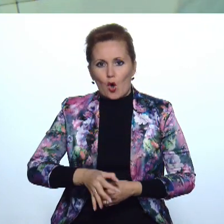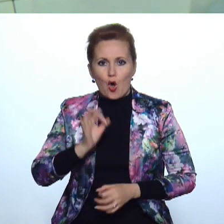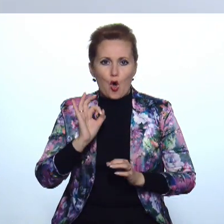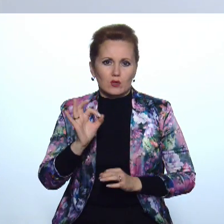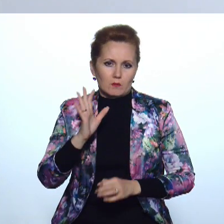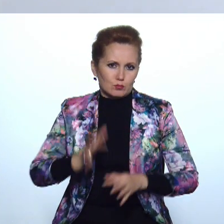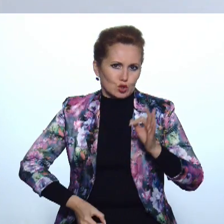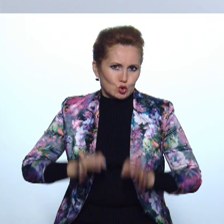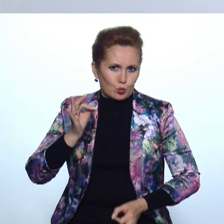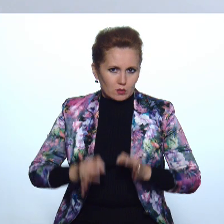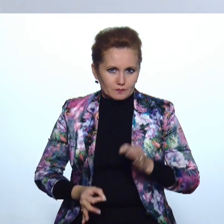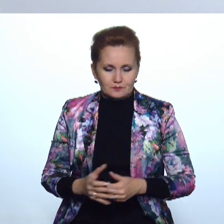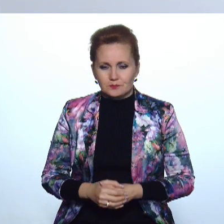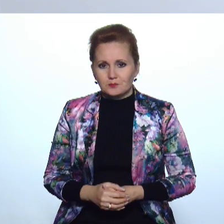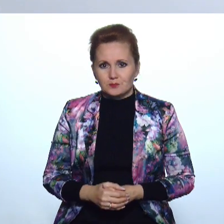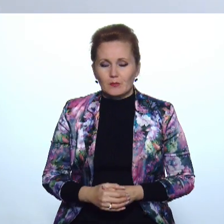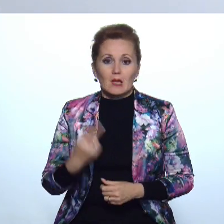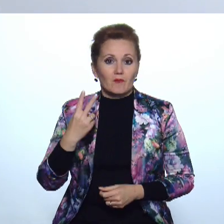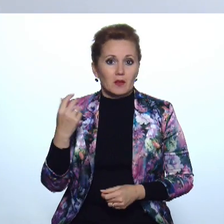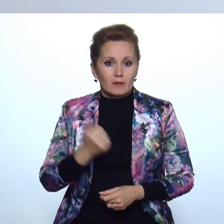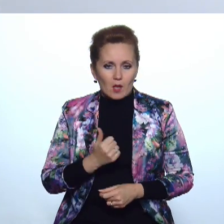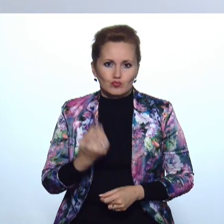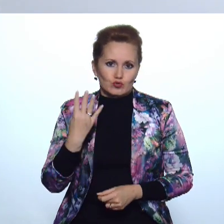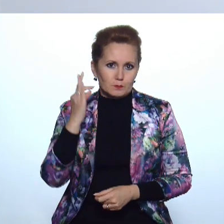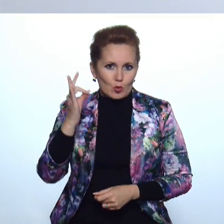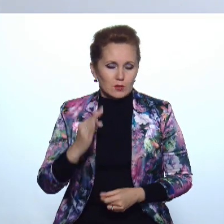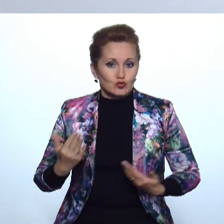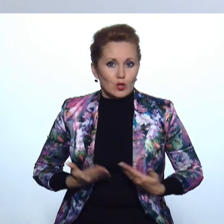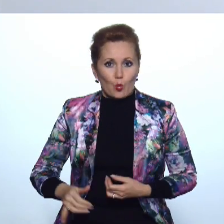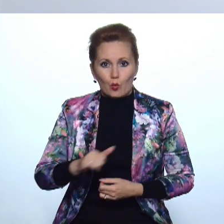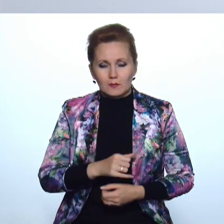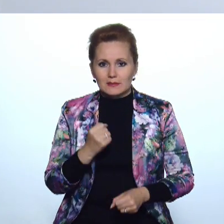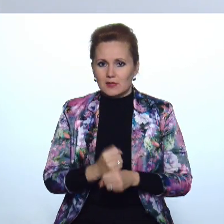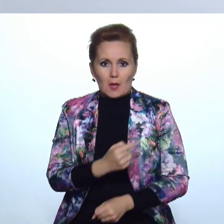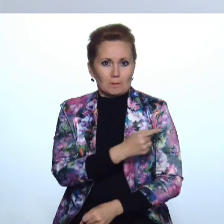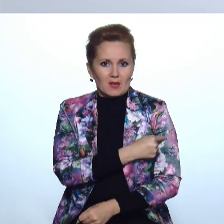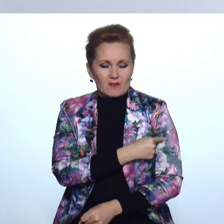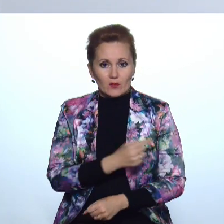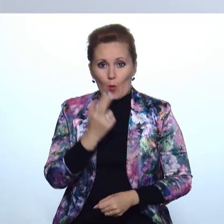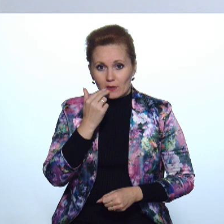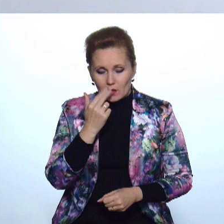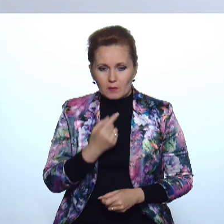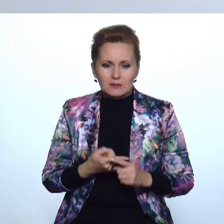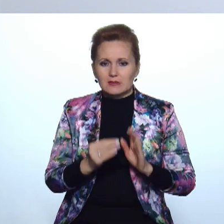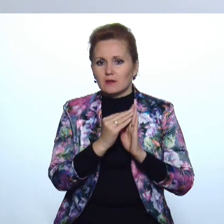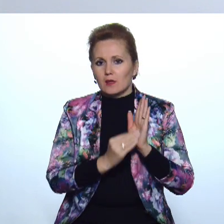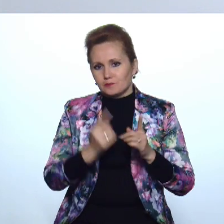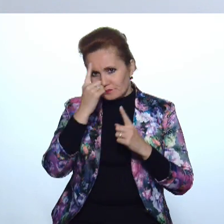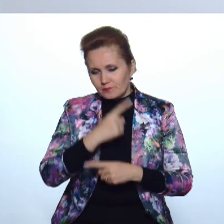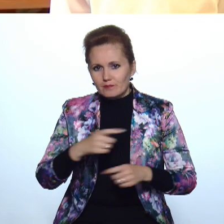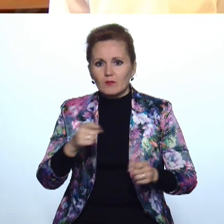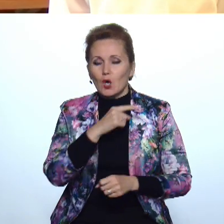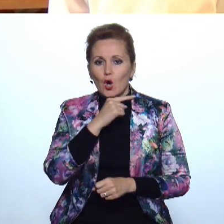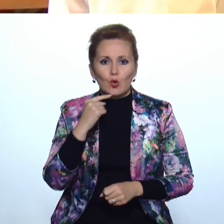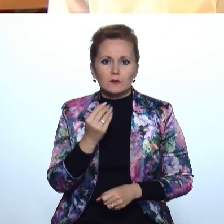вердикт. За две недели 4% жителей республики сделали прививку от гриппа. Статистику приводит региональный